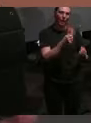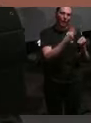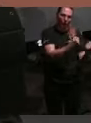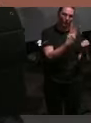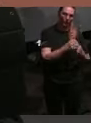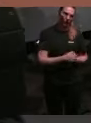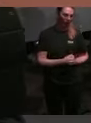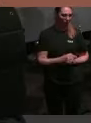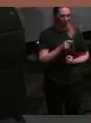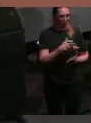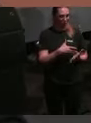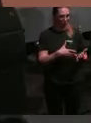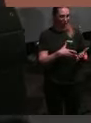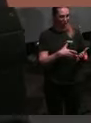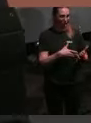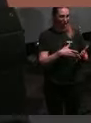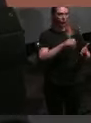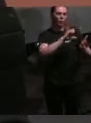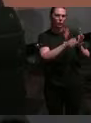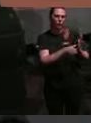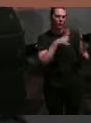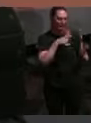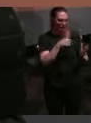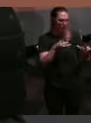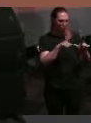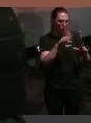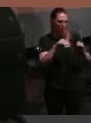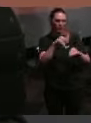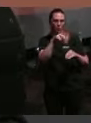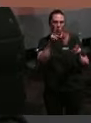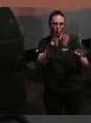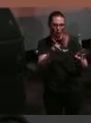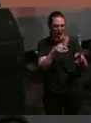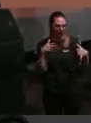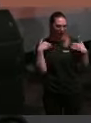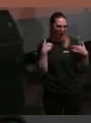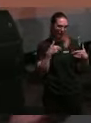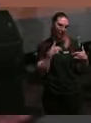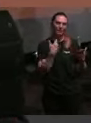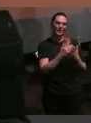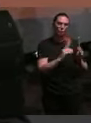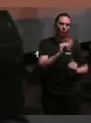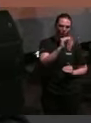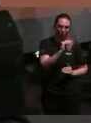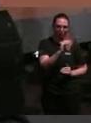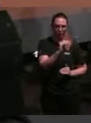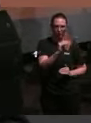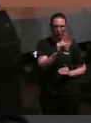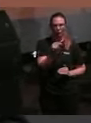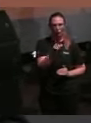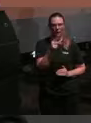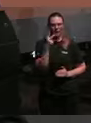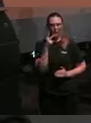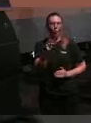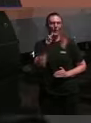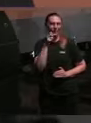Og det jo den måten det kommer til å bli regulert på hvis vi får en ubalanse I Norge også, at vi vil oppleve å få høyere priser. Og det sto vel mellom linjene også, eller kanskje direkte I